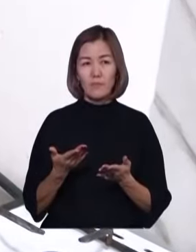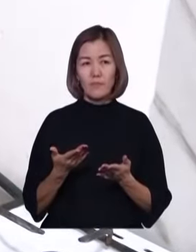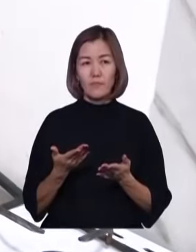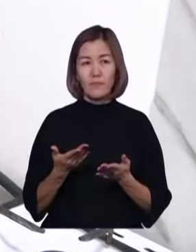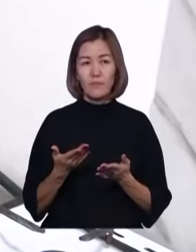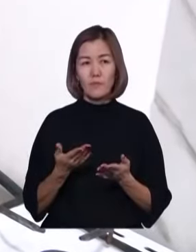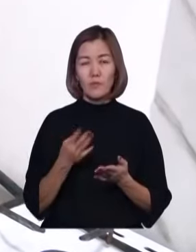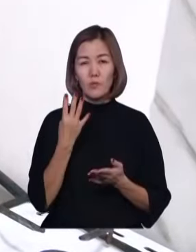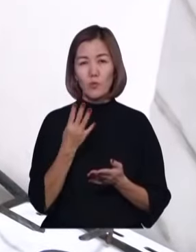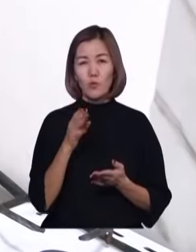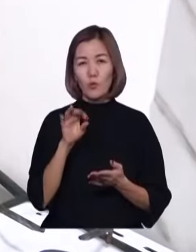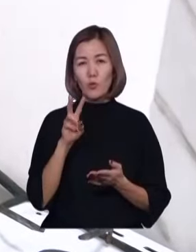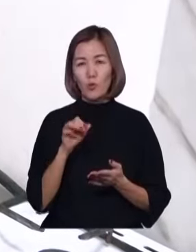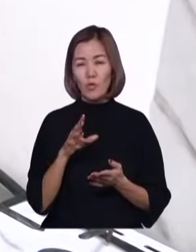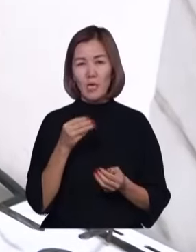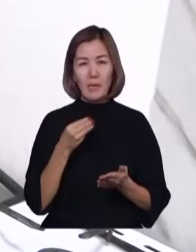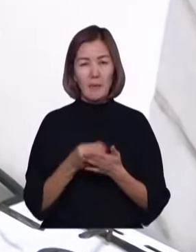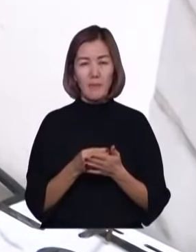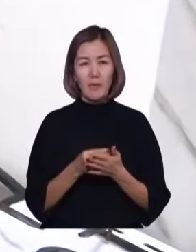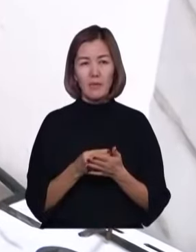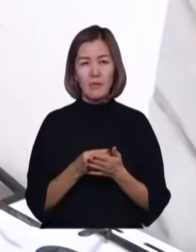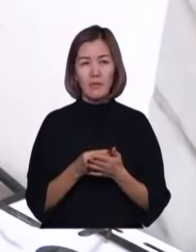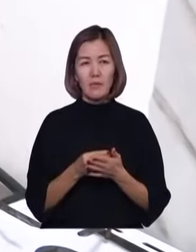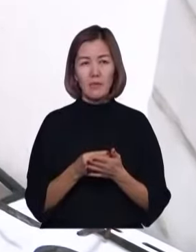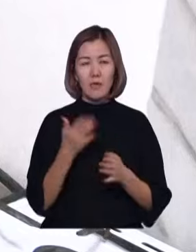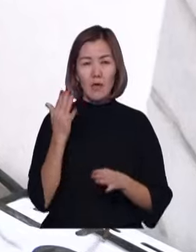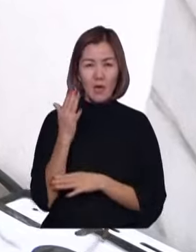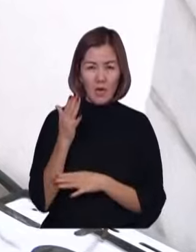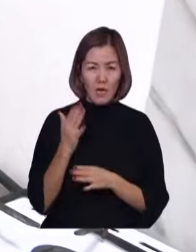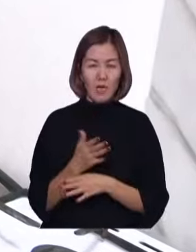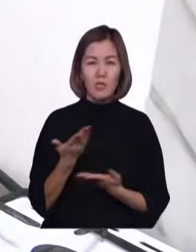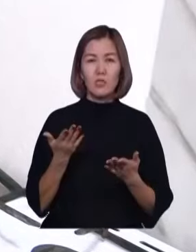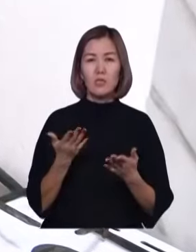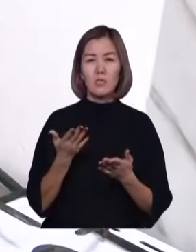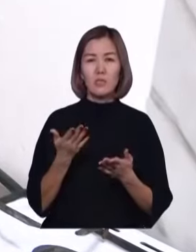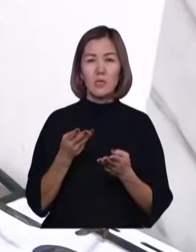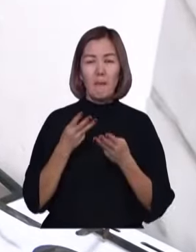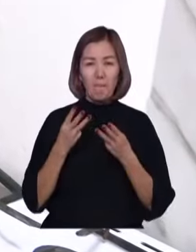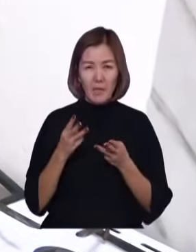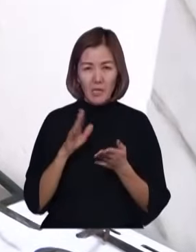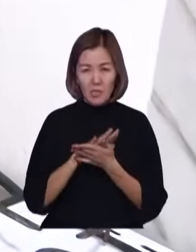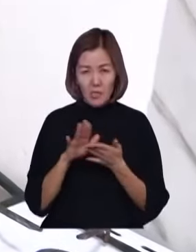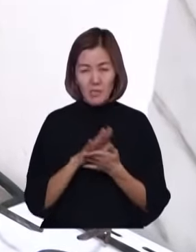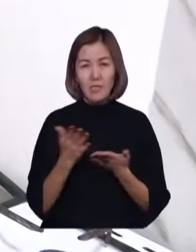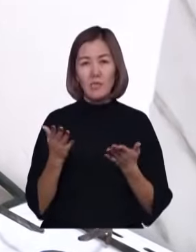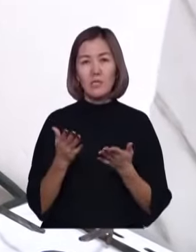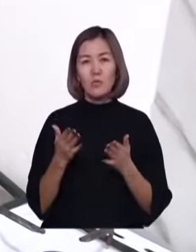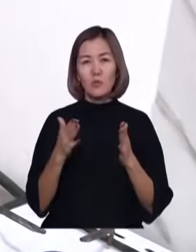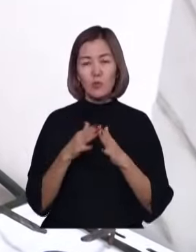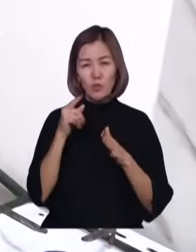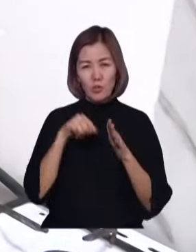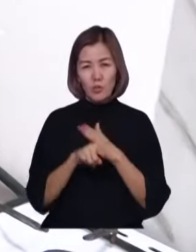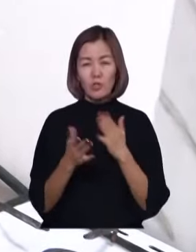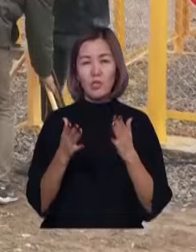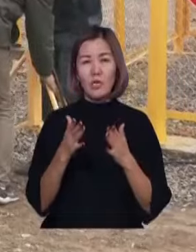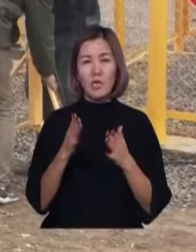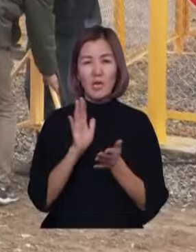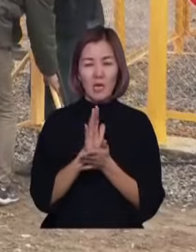4 тонна көмір кетеді. Қыс бойы отыны бар, күл шығарамыз. Үйдің іші күлді, күл